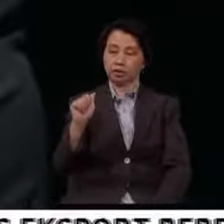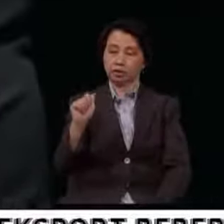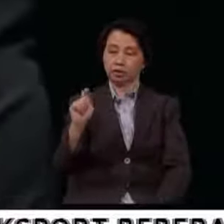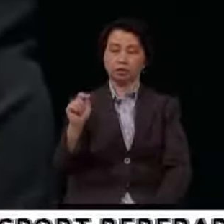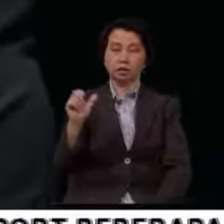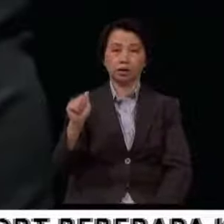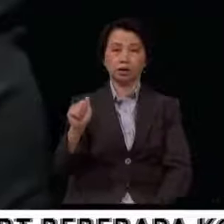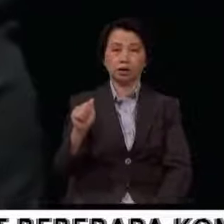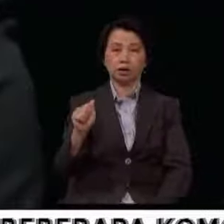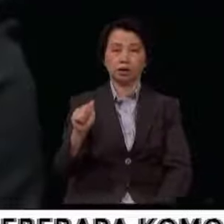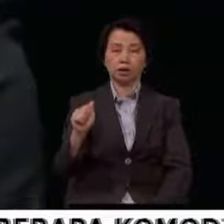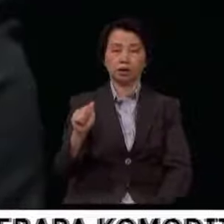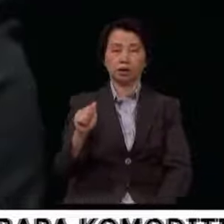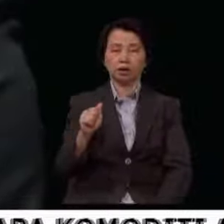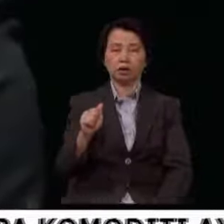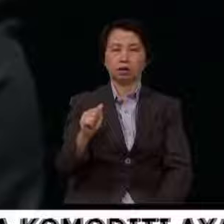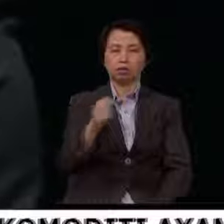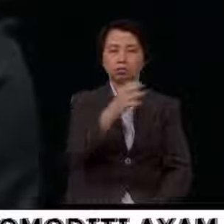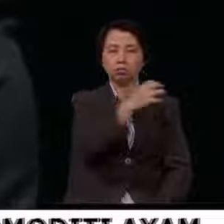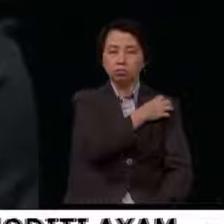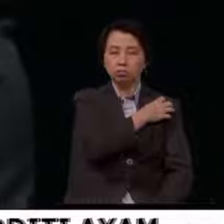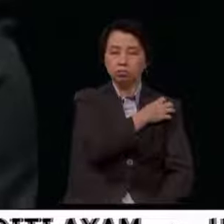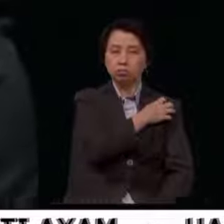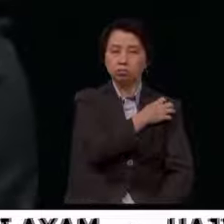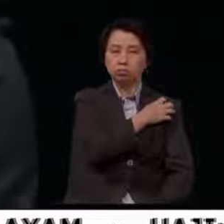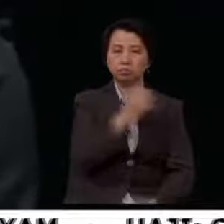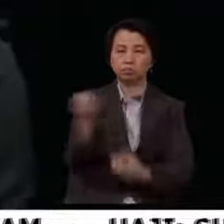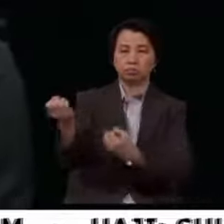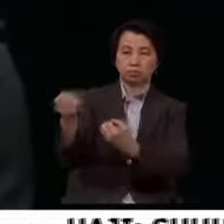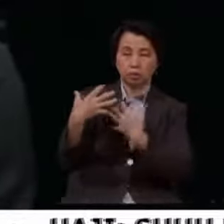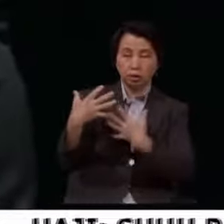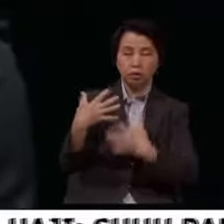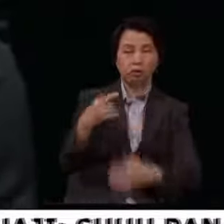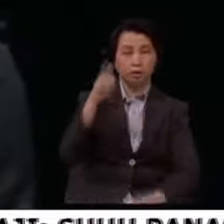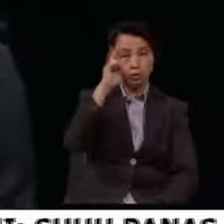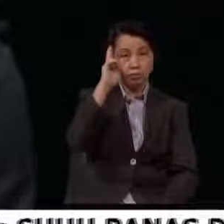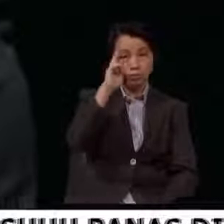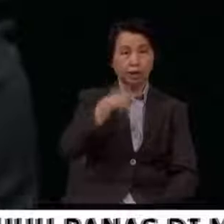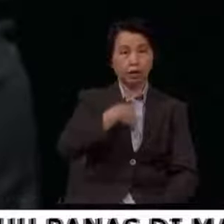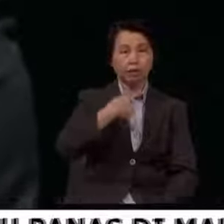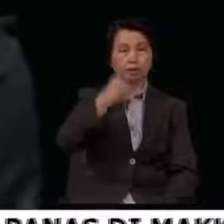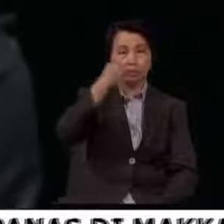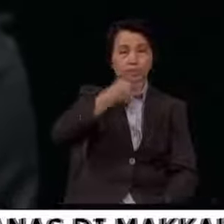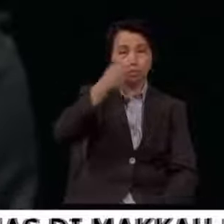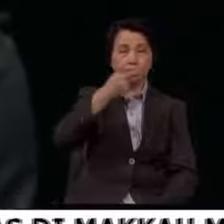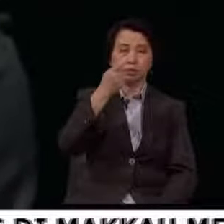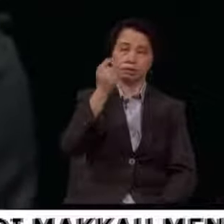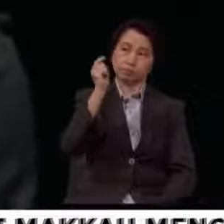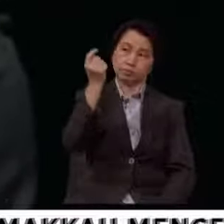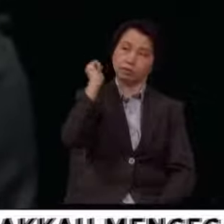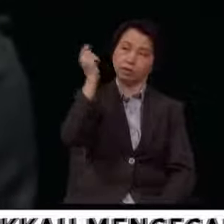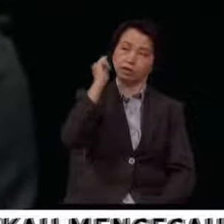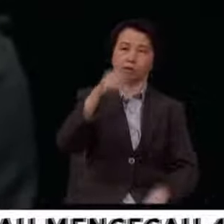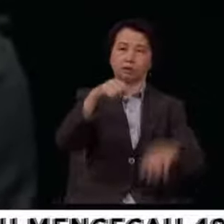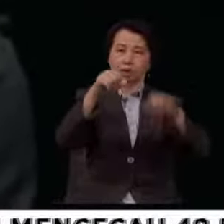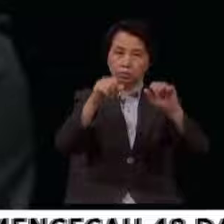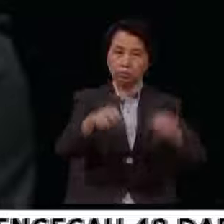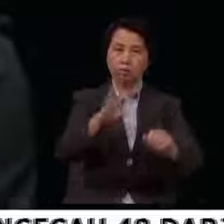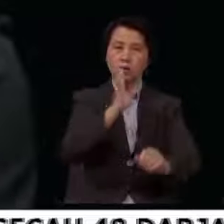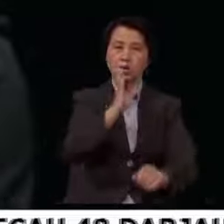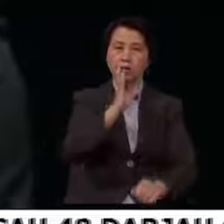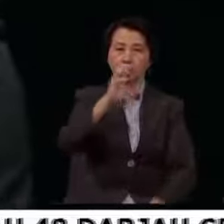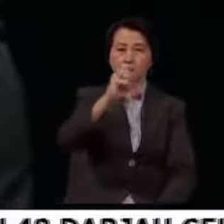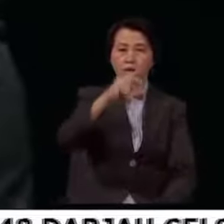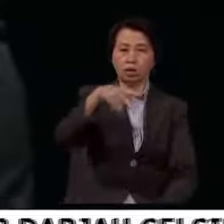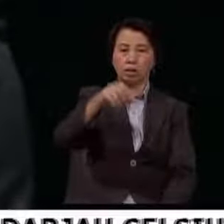mengawal tindakan kenaikan harga sesuai namanya oleh Piaget yang tidak baik Jika waktu